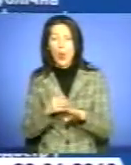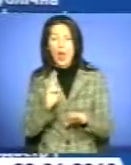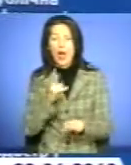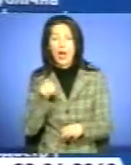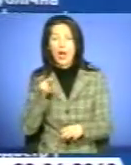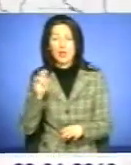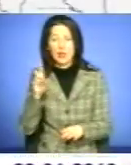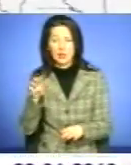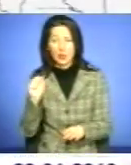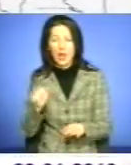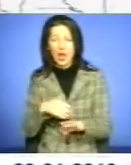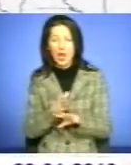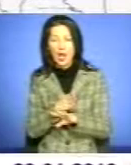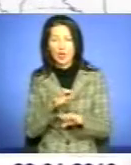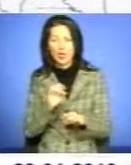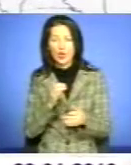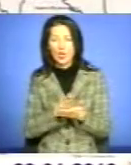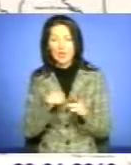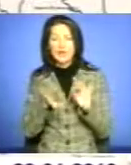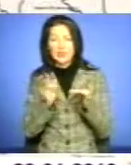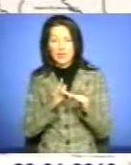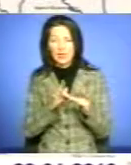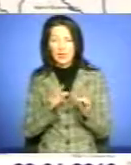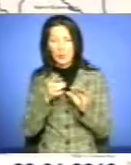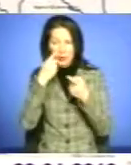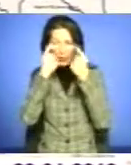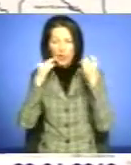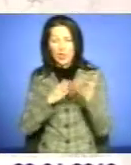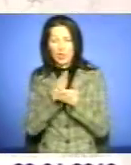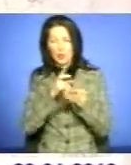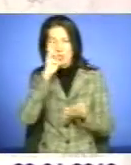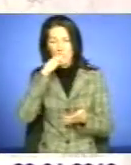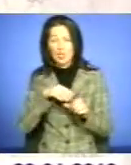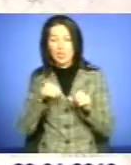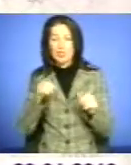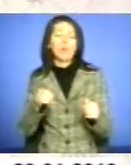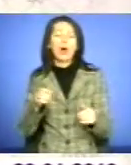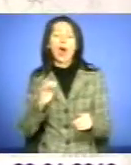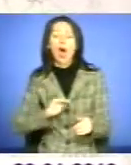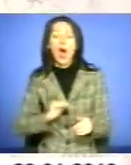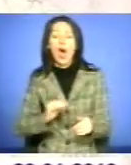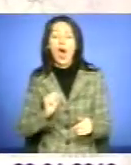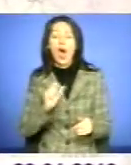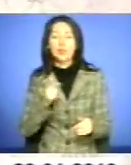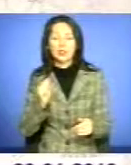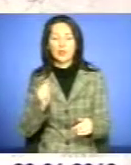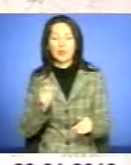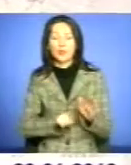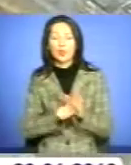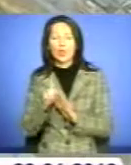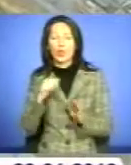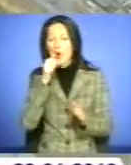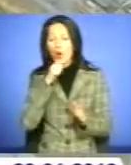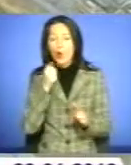сайті відомства. Про це повідомляє прес-служба Держземагентства. З початку року публічну кадастрову карту, що розміщена на сайті